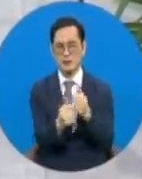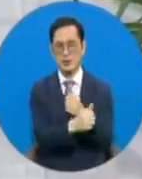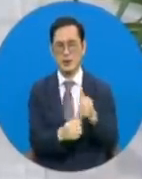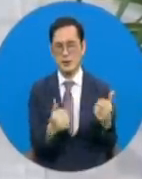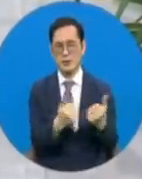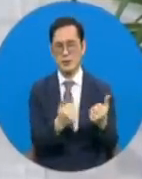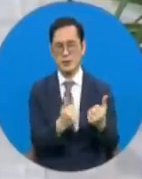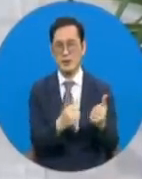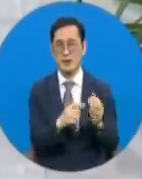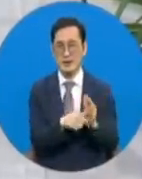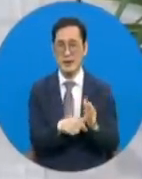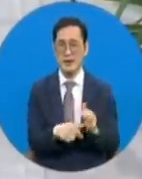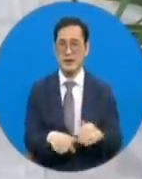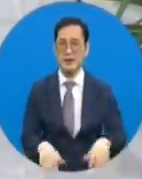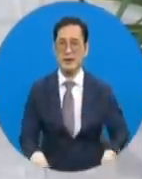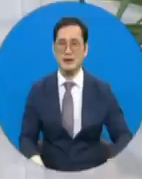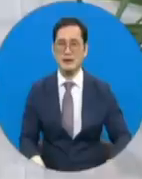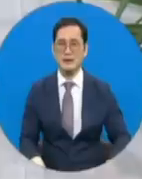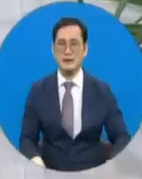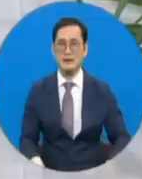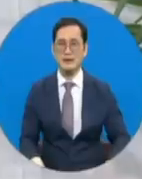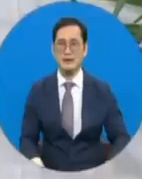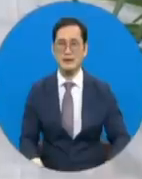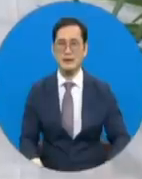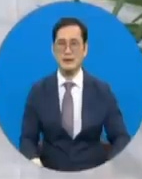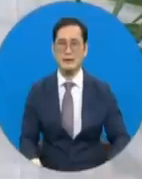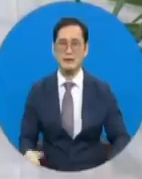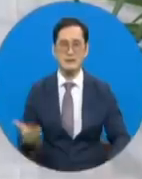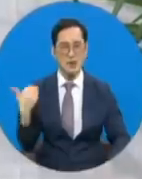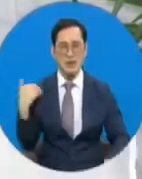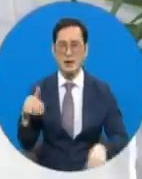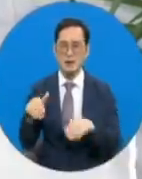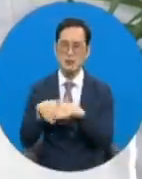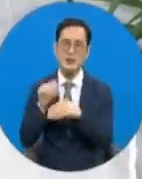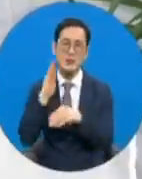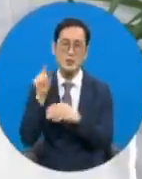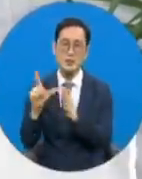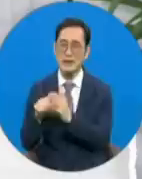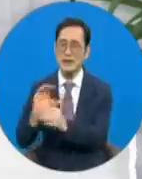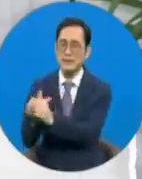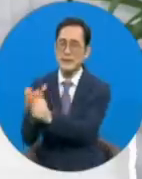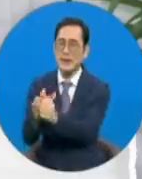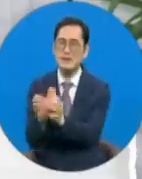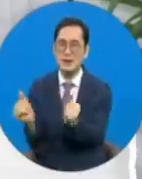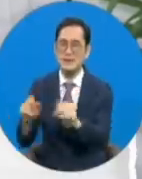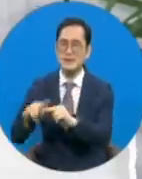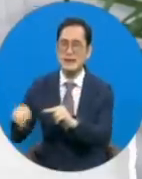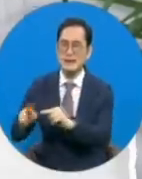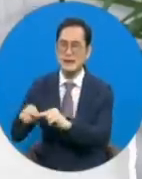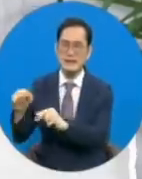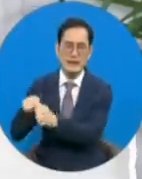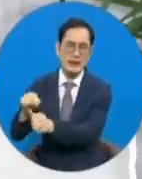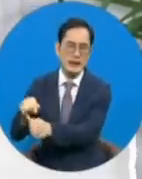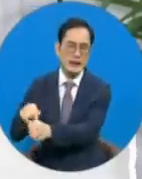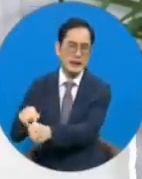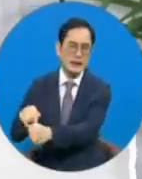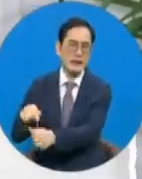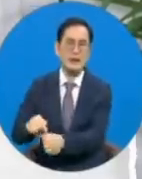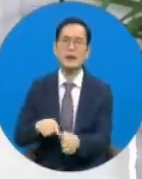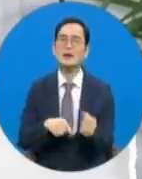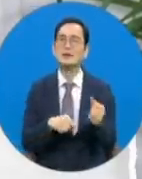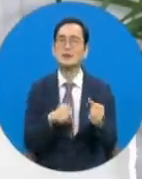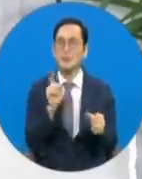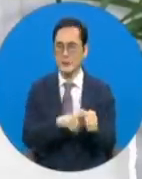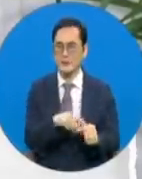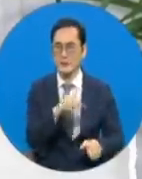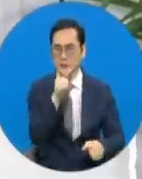매일 하는 게 전 정부 인사들 사퇴하라는 얘기입니다. 그러니까 문재인 정부에서 임명한 사람은 어떻게든 문제를 잡고 꼬투리를 잡아가지고